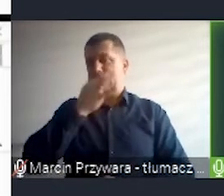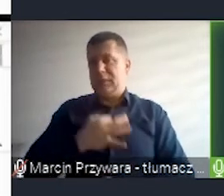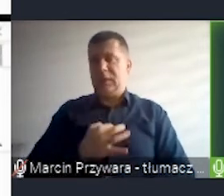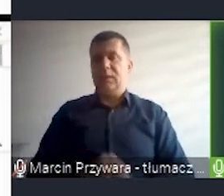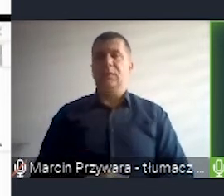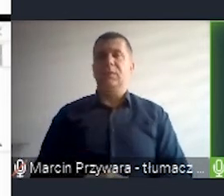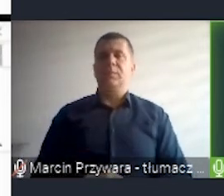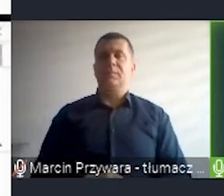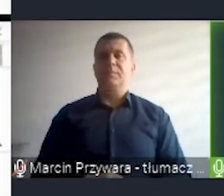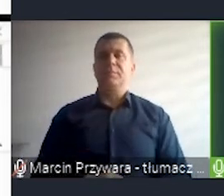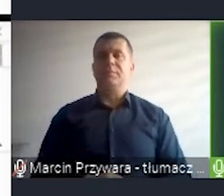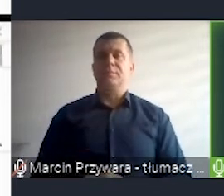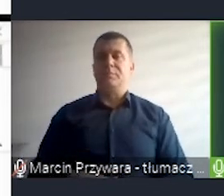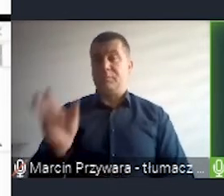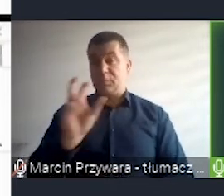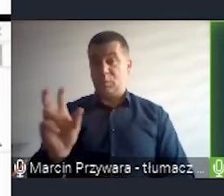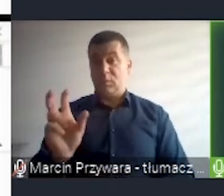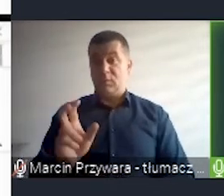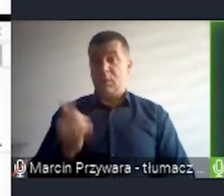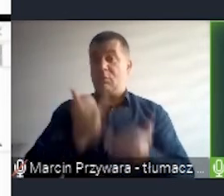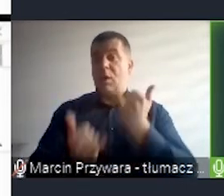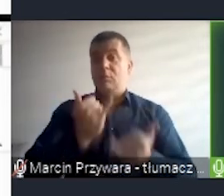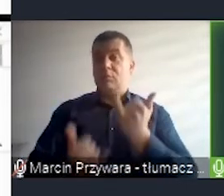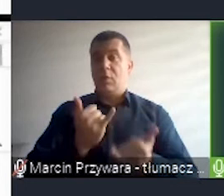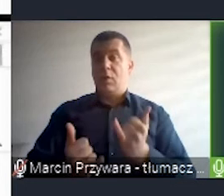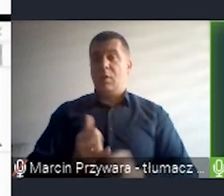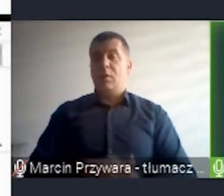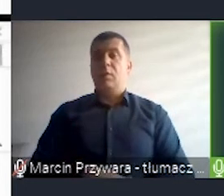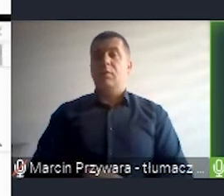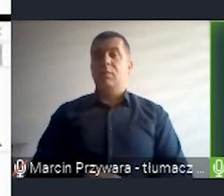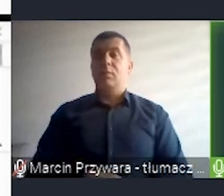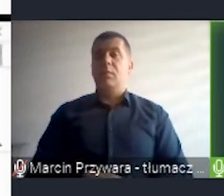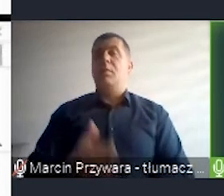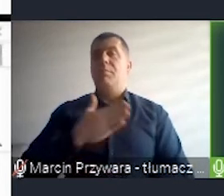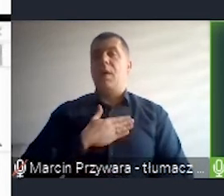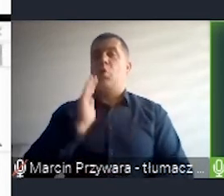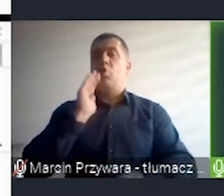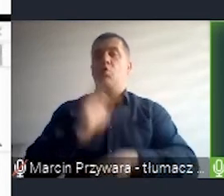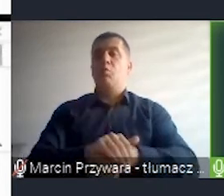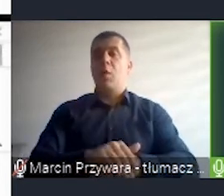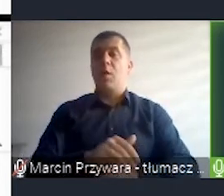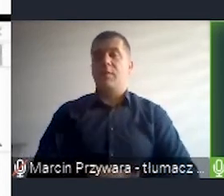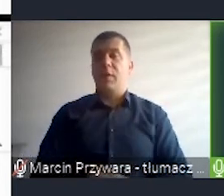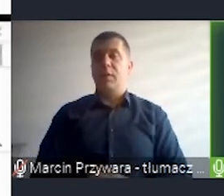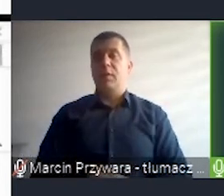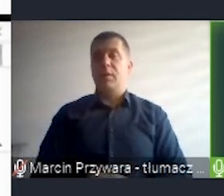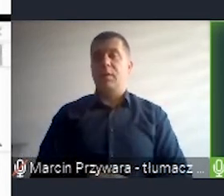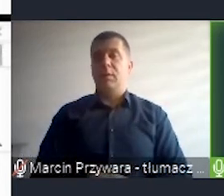pytanie, czy jeżeli mamy umowę z